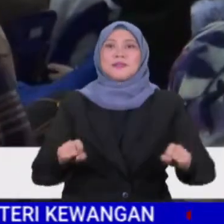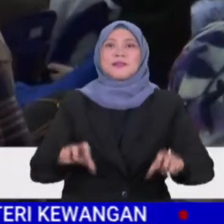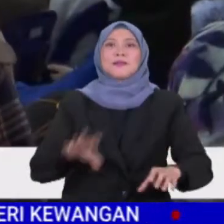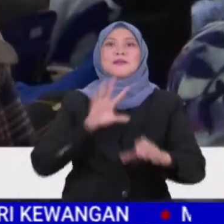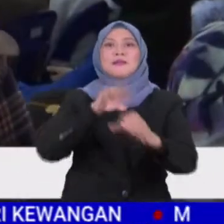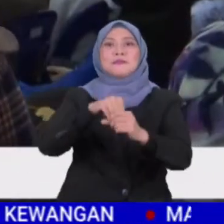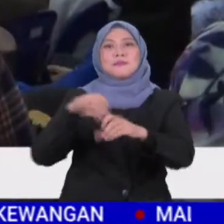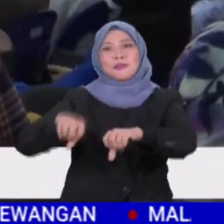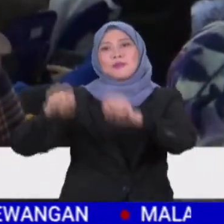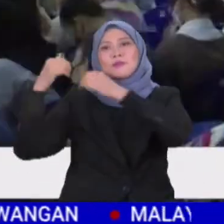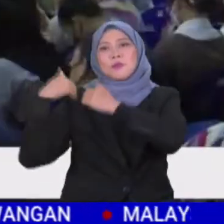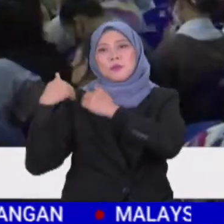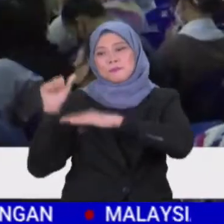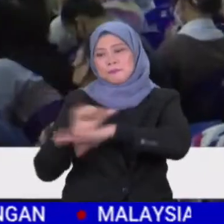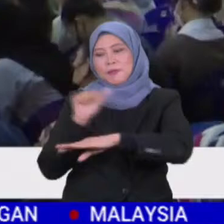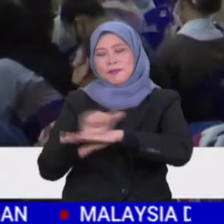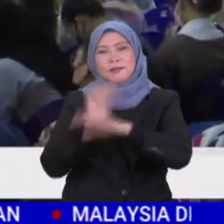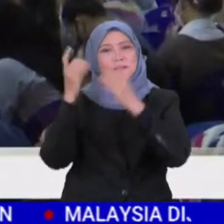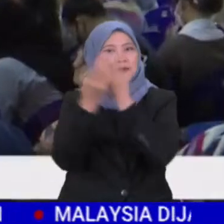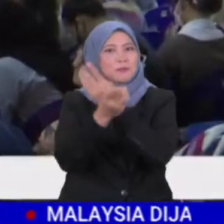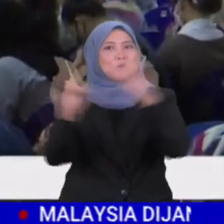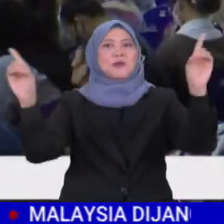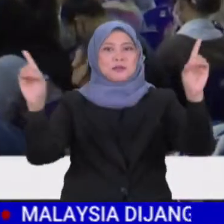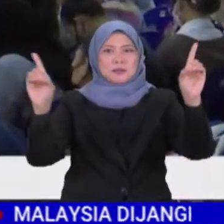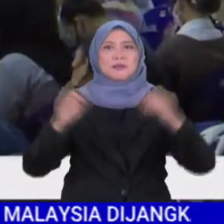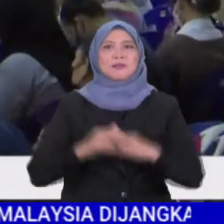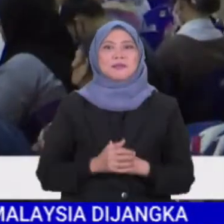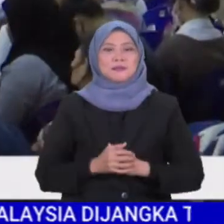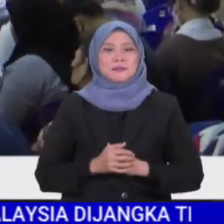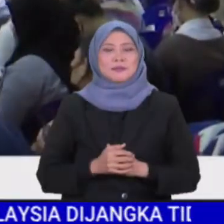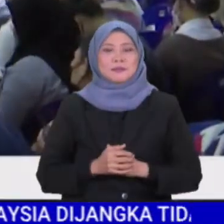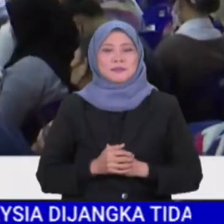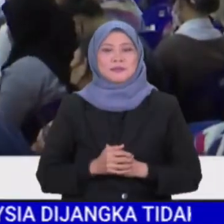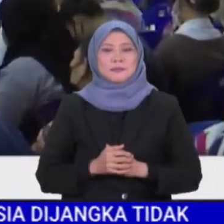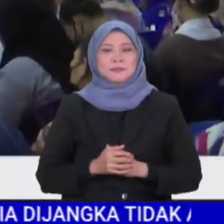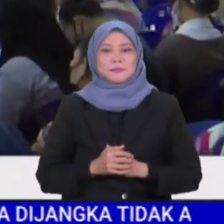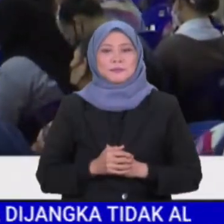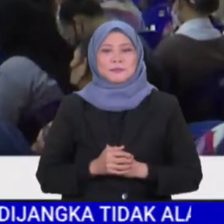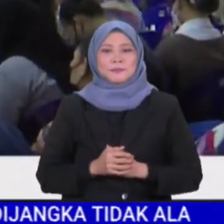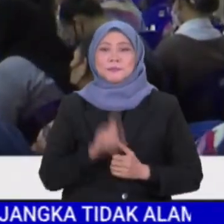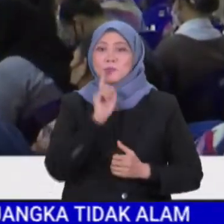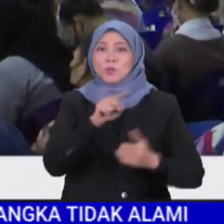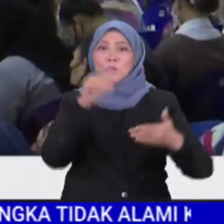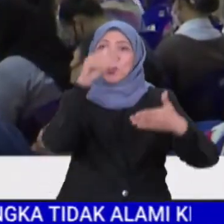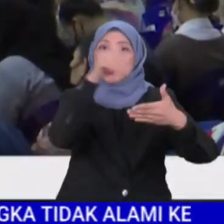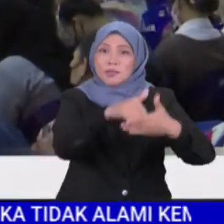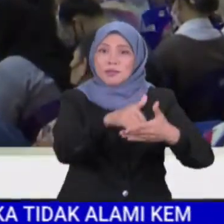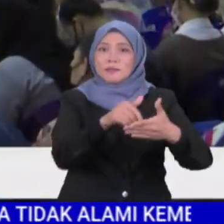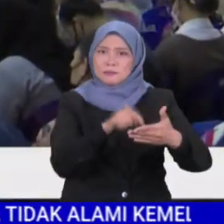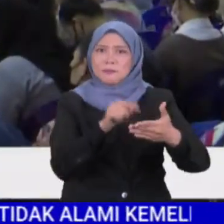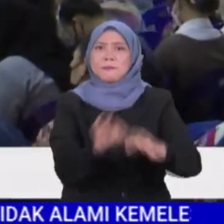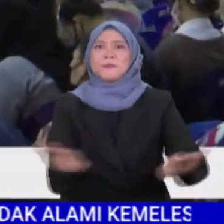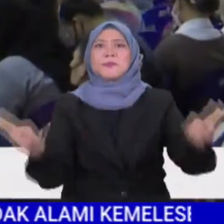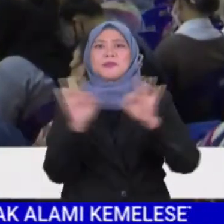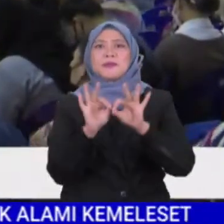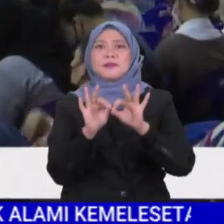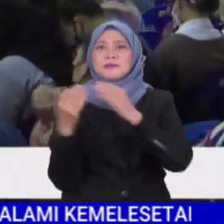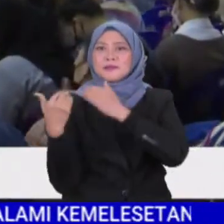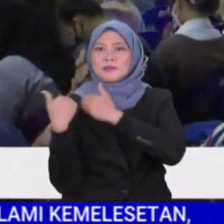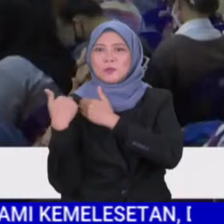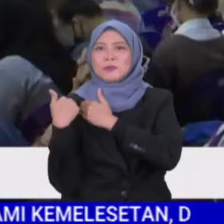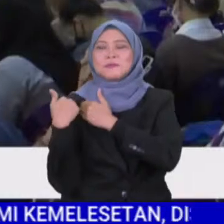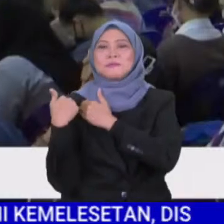dalam amalan demokrasi. Saya mendapat bahawa pilihan raya memang penting. Itu adalah tanggungjawab